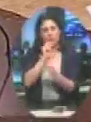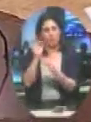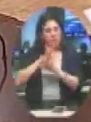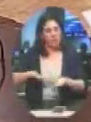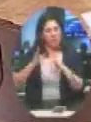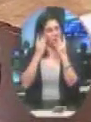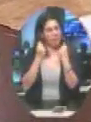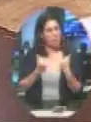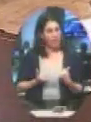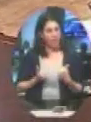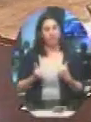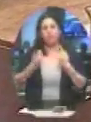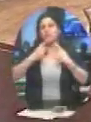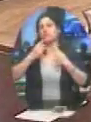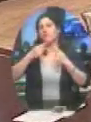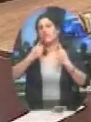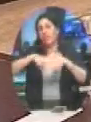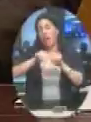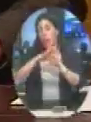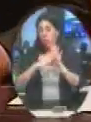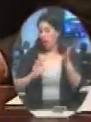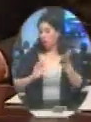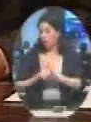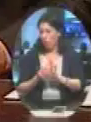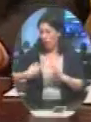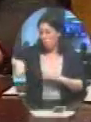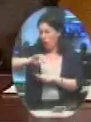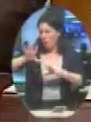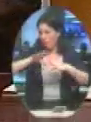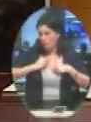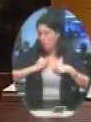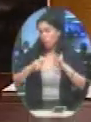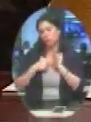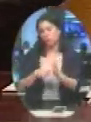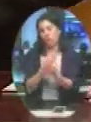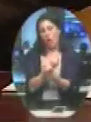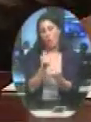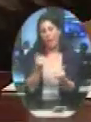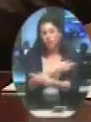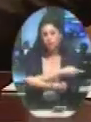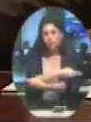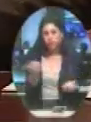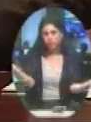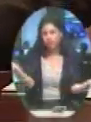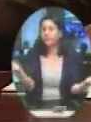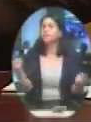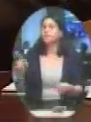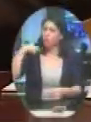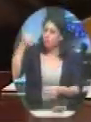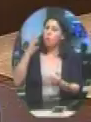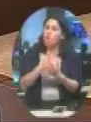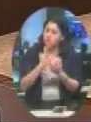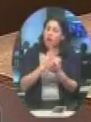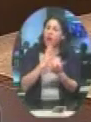תימן, ועדת החוקה אישרה יום רשמית פה אחד לחשוף את החומרים החסויים. כבר בשבוע הבא צפויים